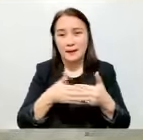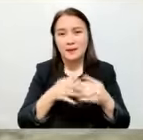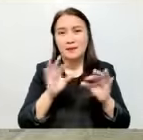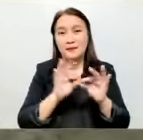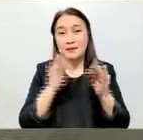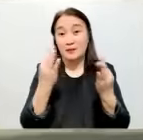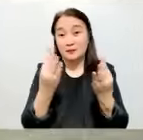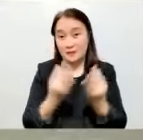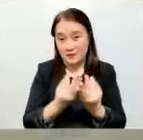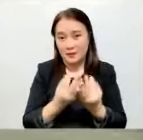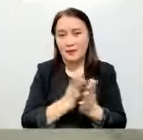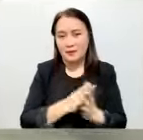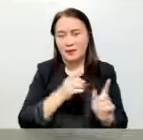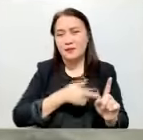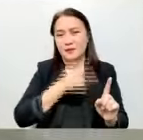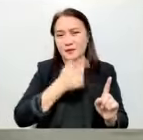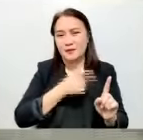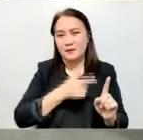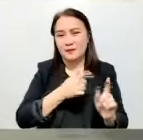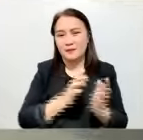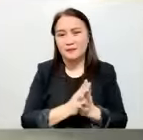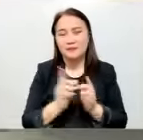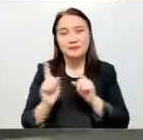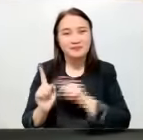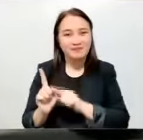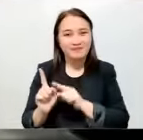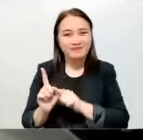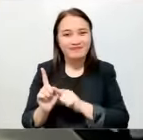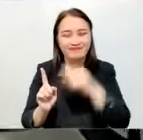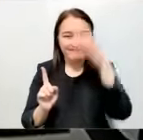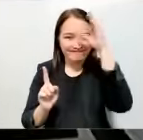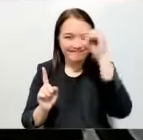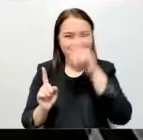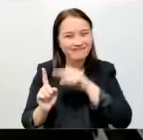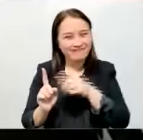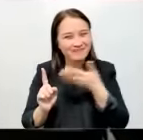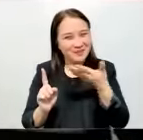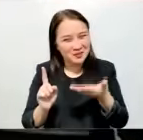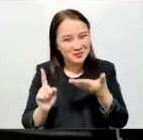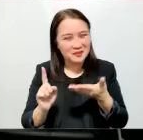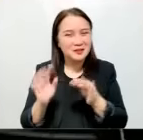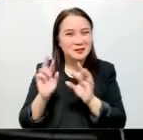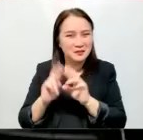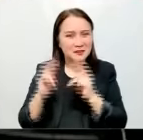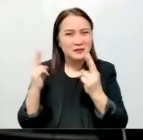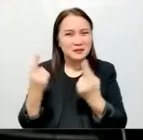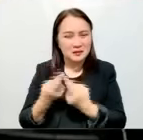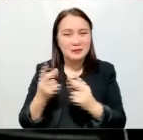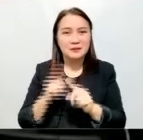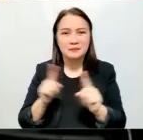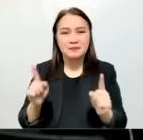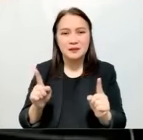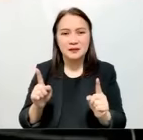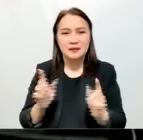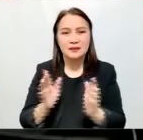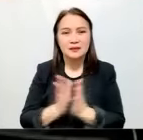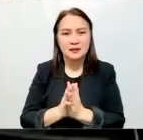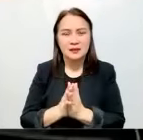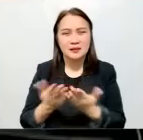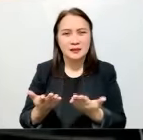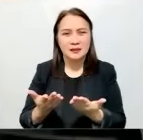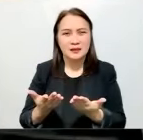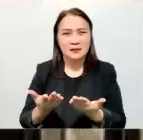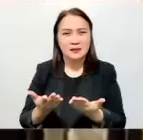nito nangyari ang pamamaril, isang lalaking malapit sa pamilya ang tinuturong gunman, pero lumantad siya sa mga otoridad para linisin ang kanyang